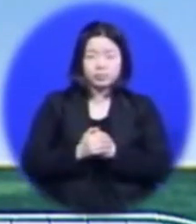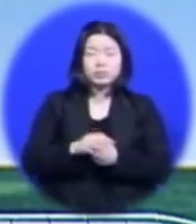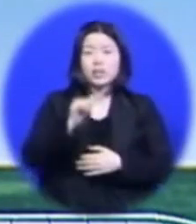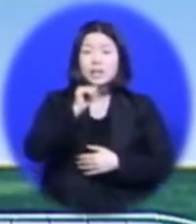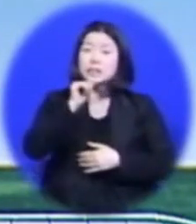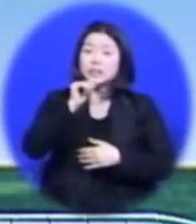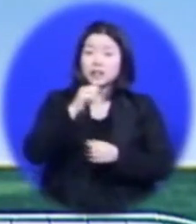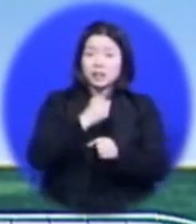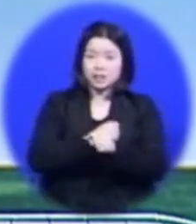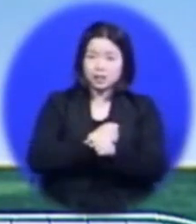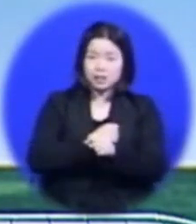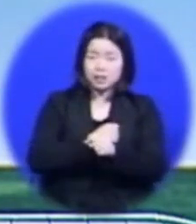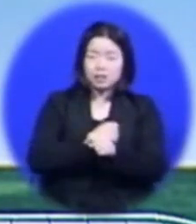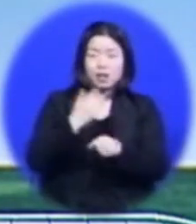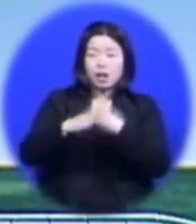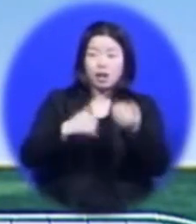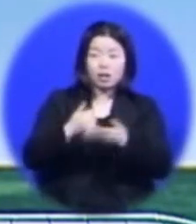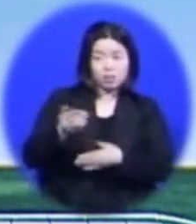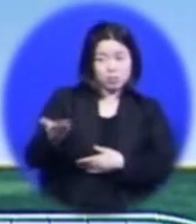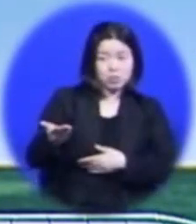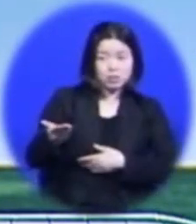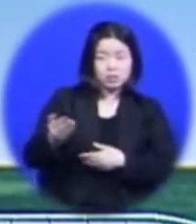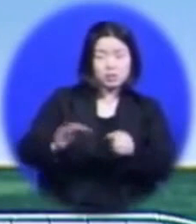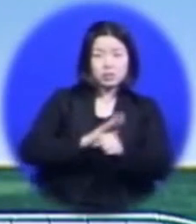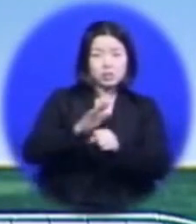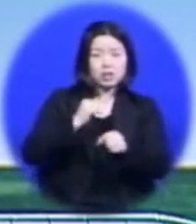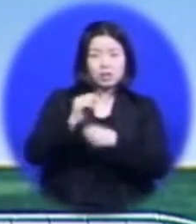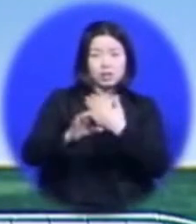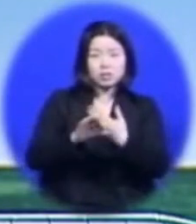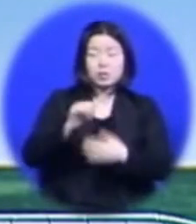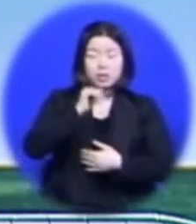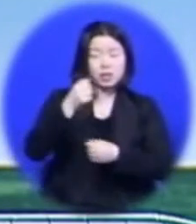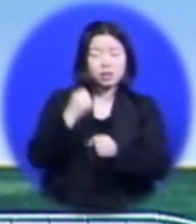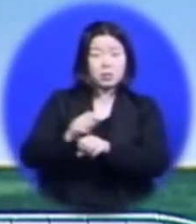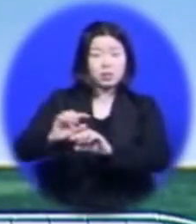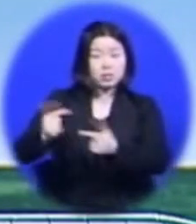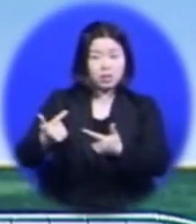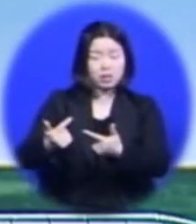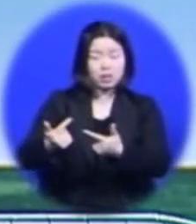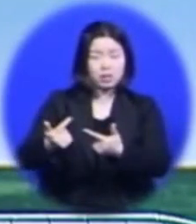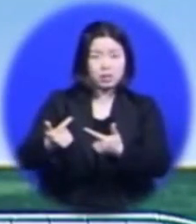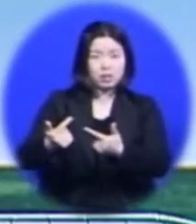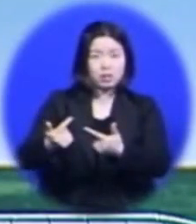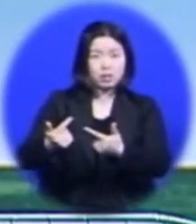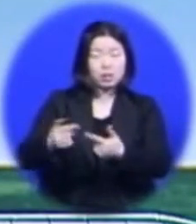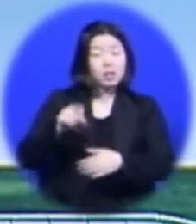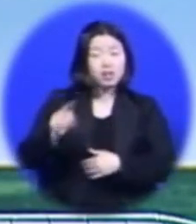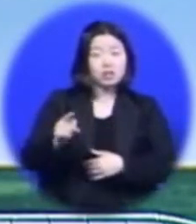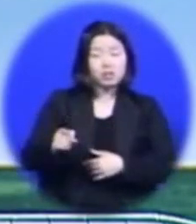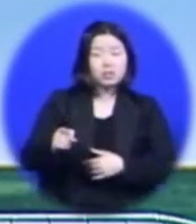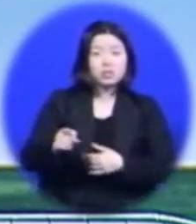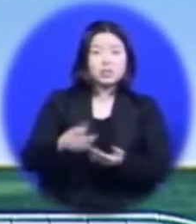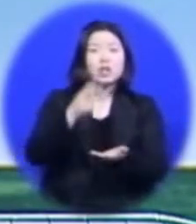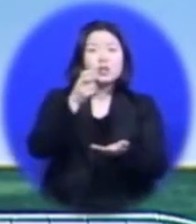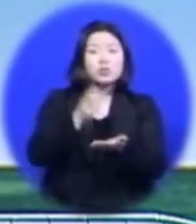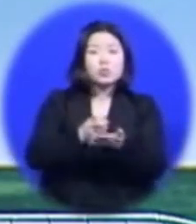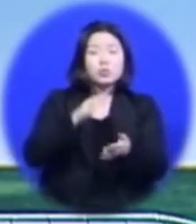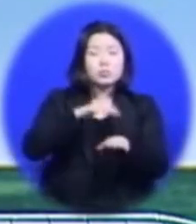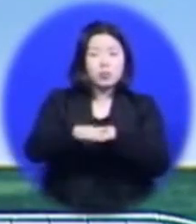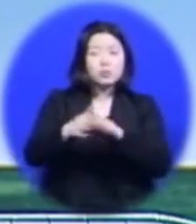가난하다. 하나님이 당신을 사랑하시면 가난하게 하실 리가 있어. 이것이